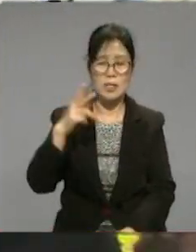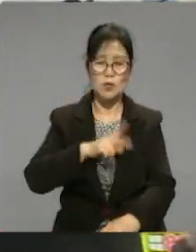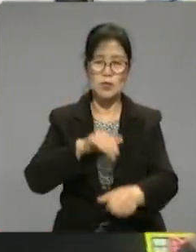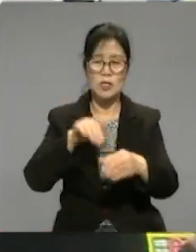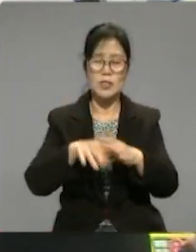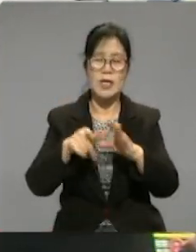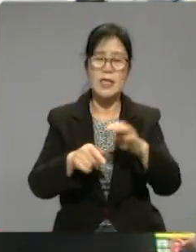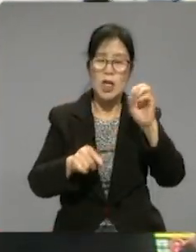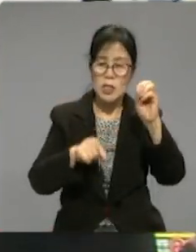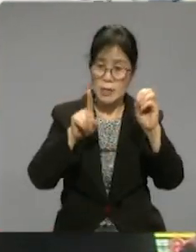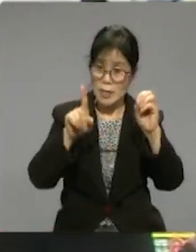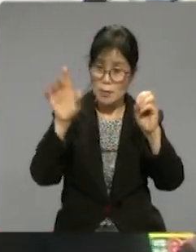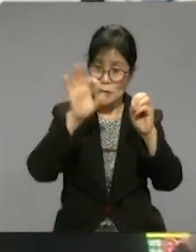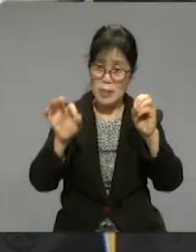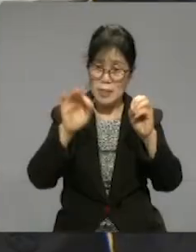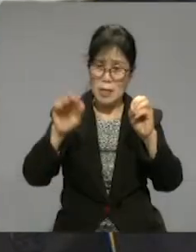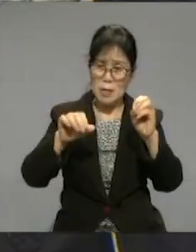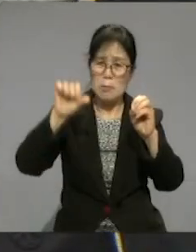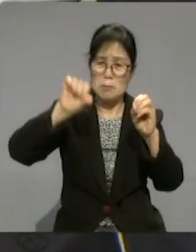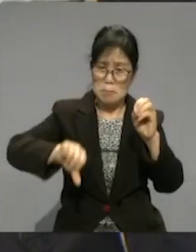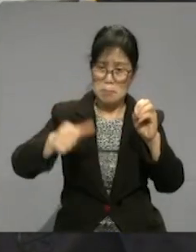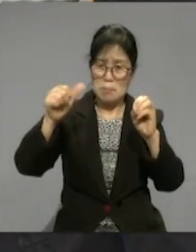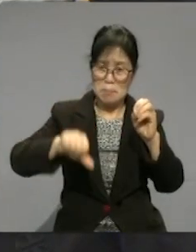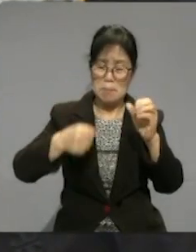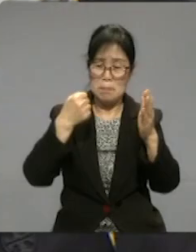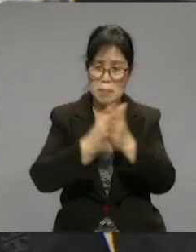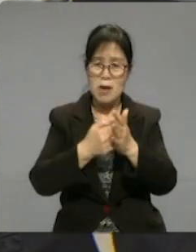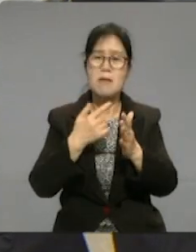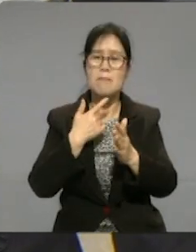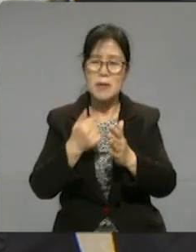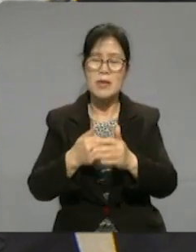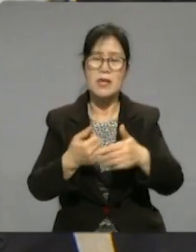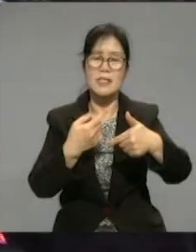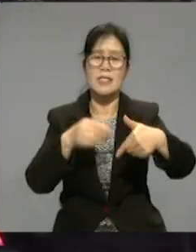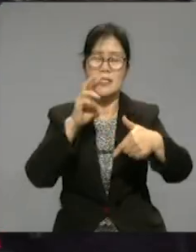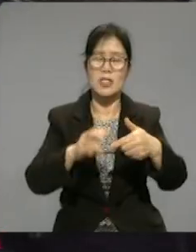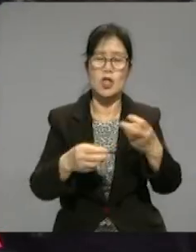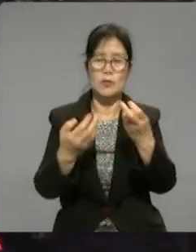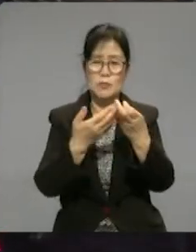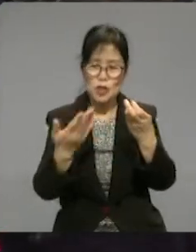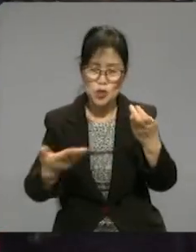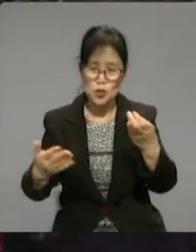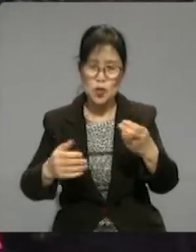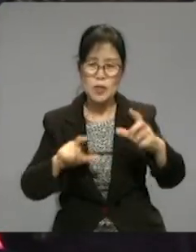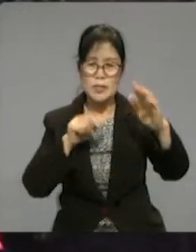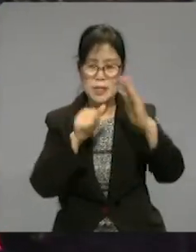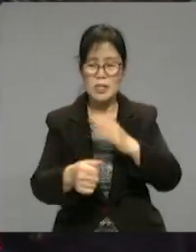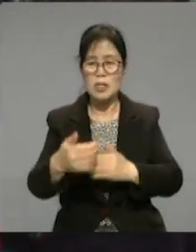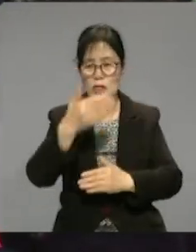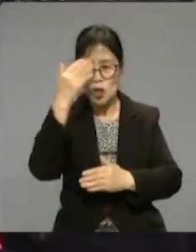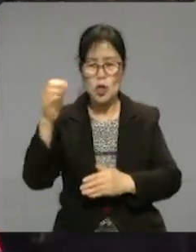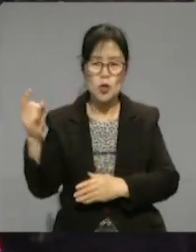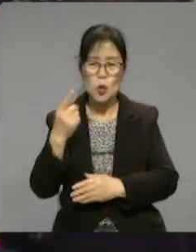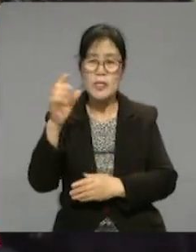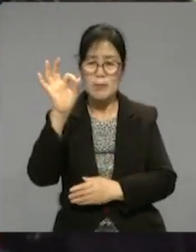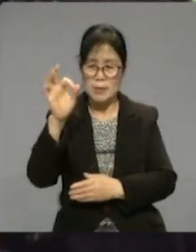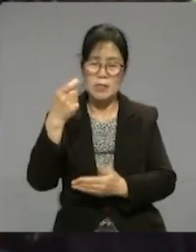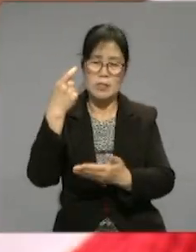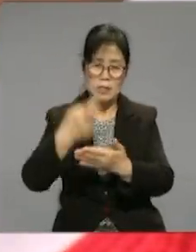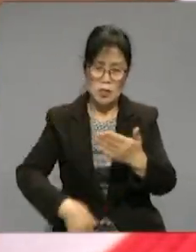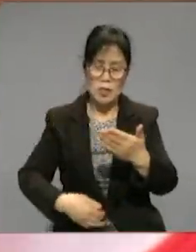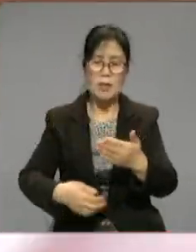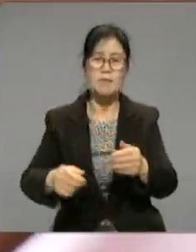당시 0.1%표 차로 당락이 결정돼 인천 동미초를 찾아 청년통신비 절감 등